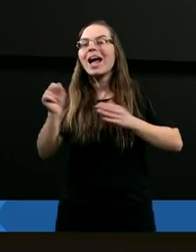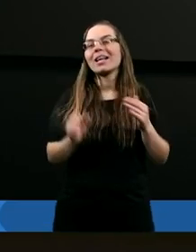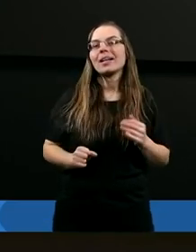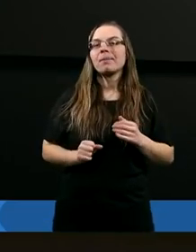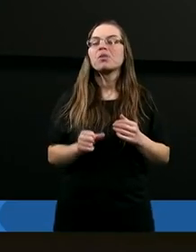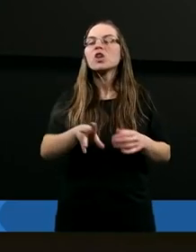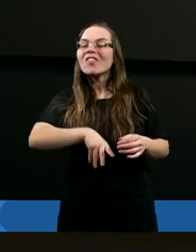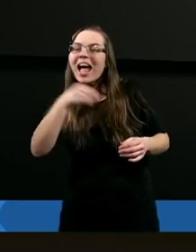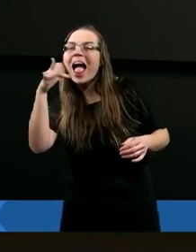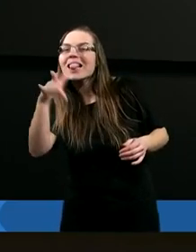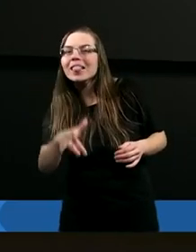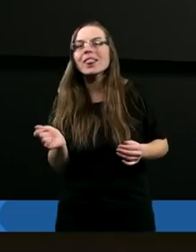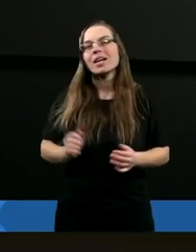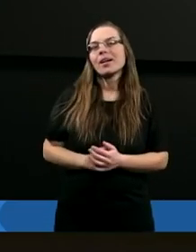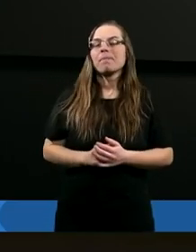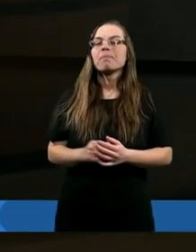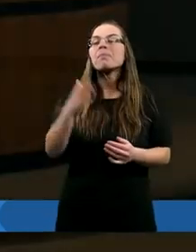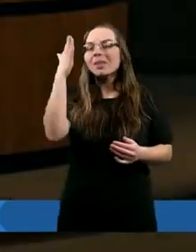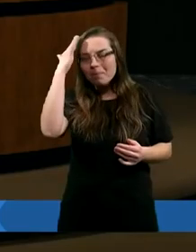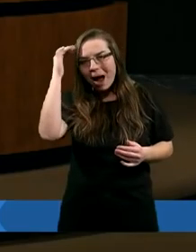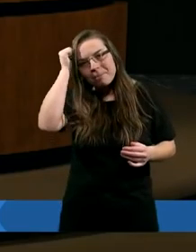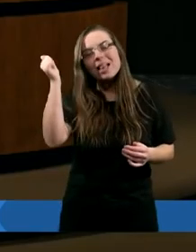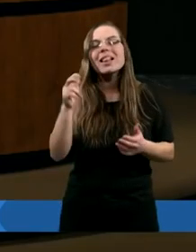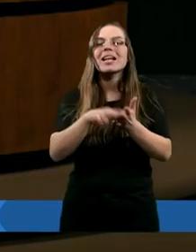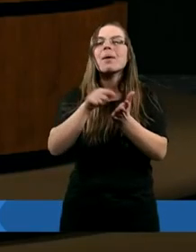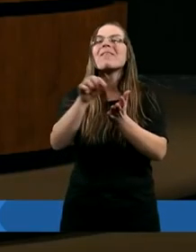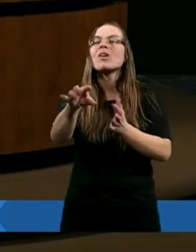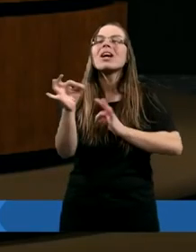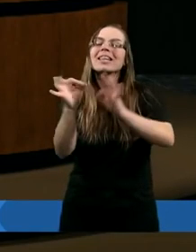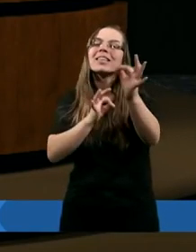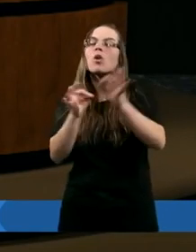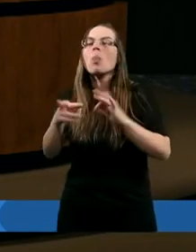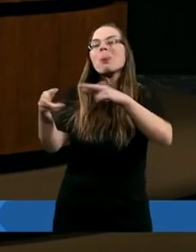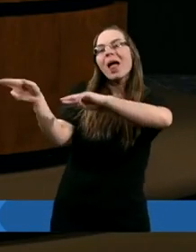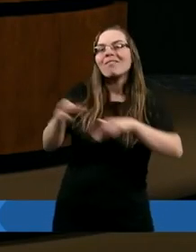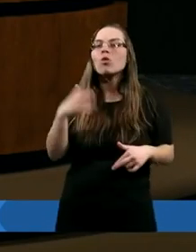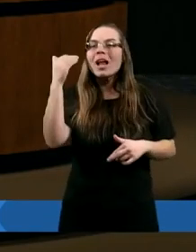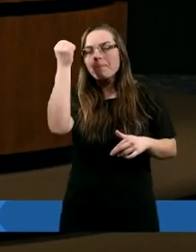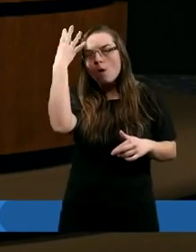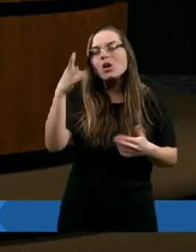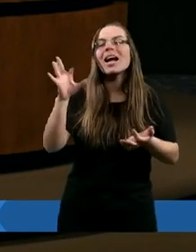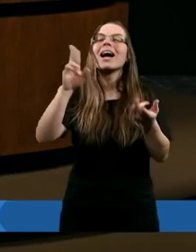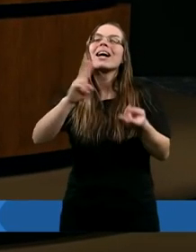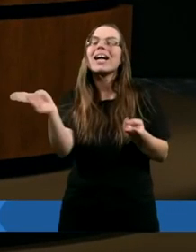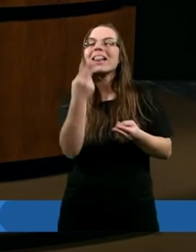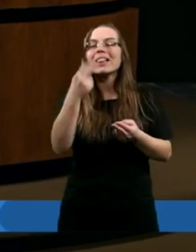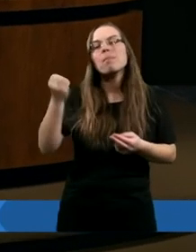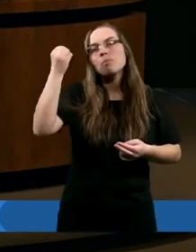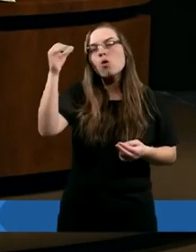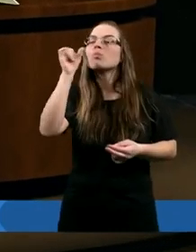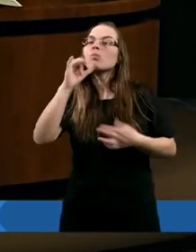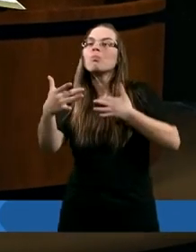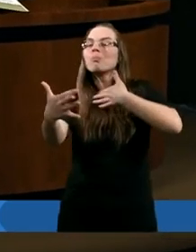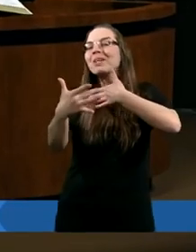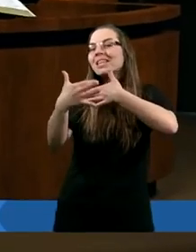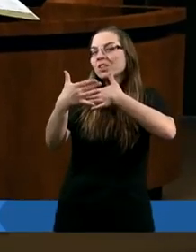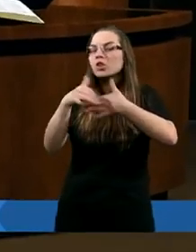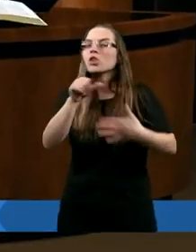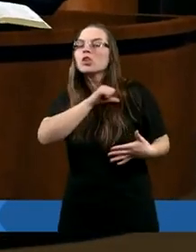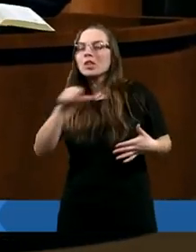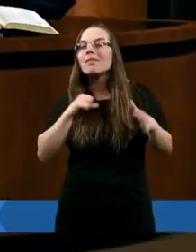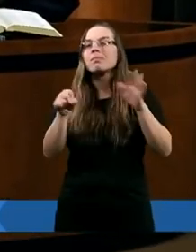święty. Pamiętacie z pewnością taką historię nawrócenia Mojżesza, kiedy Mojżesz próbuje zbliżyć się do